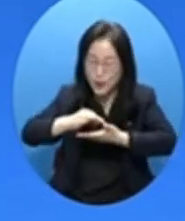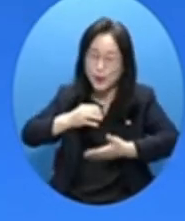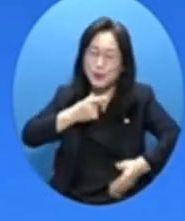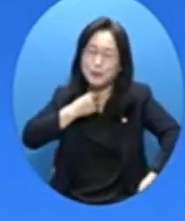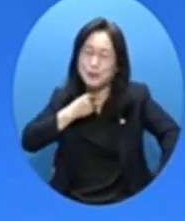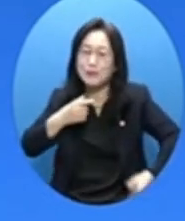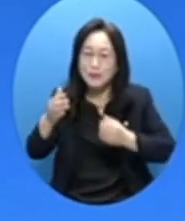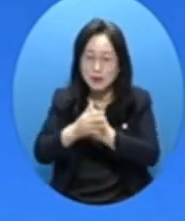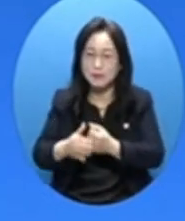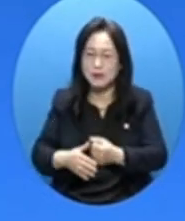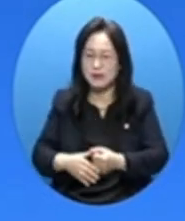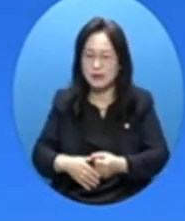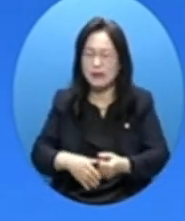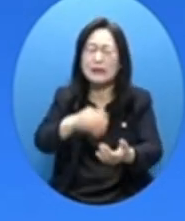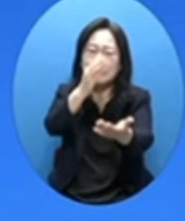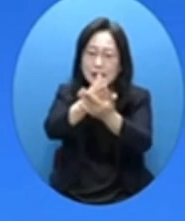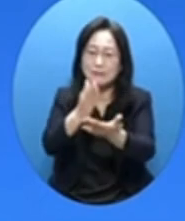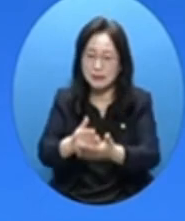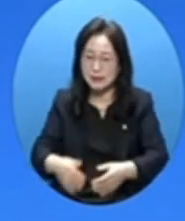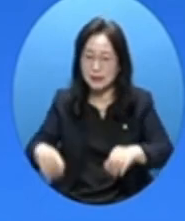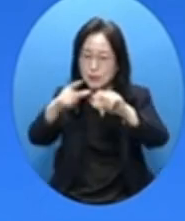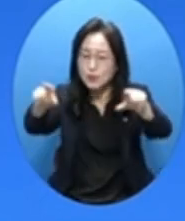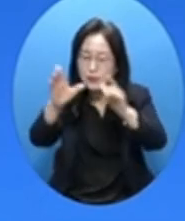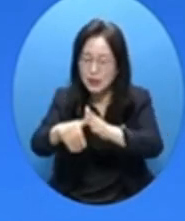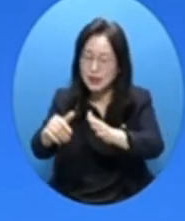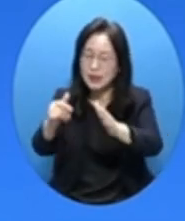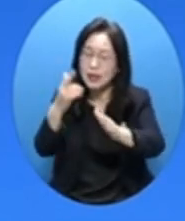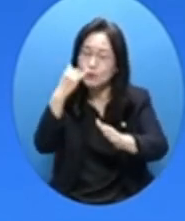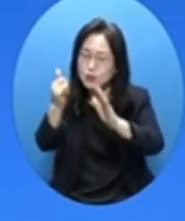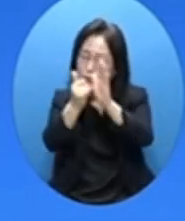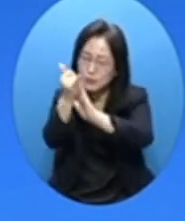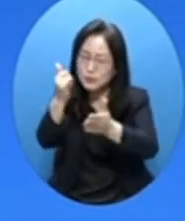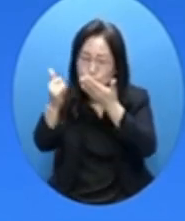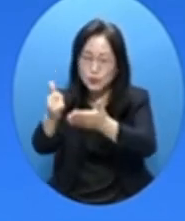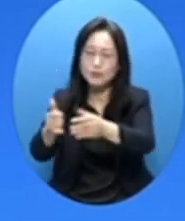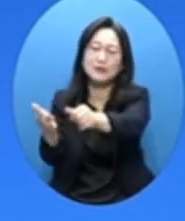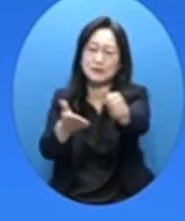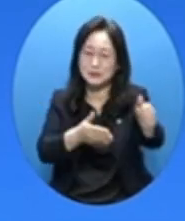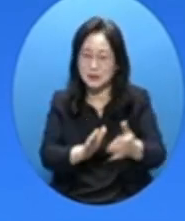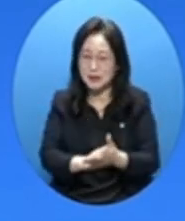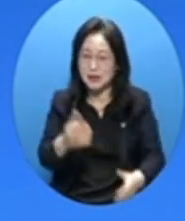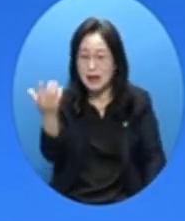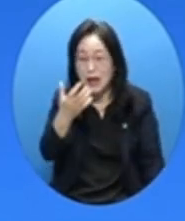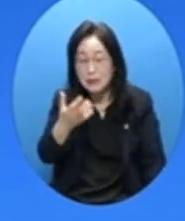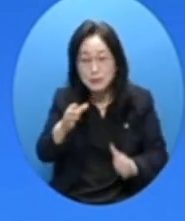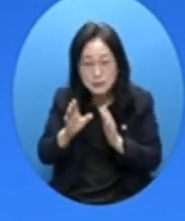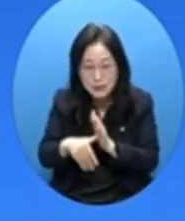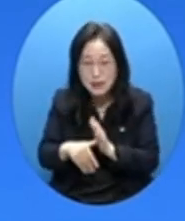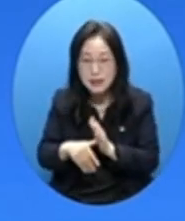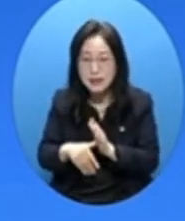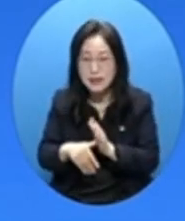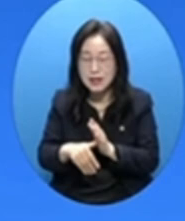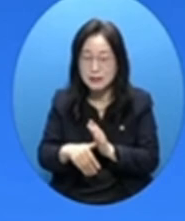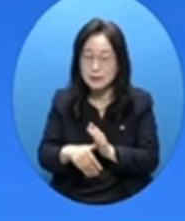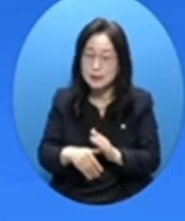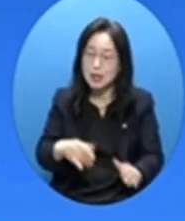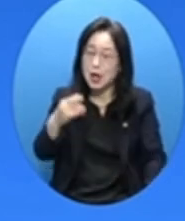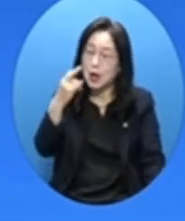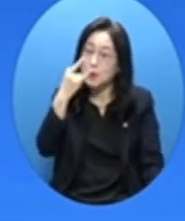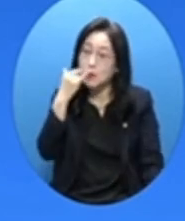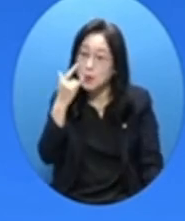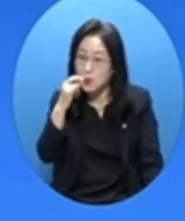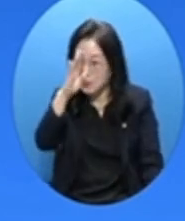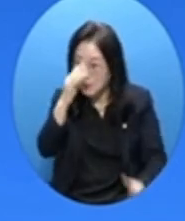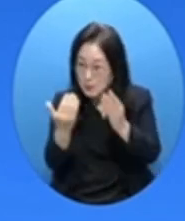평소에 부모님 건강하실 때도 잘 모셔야 됩니다 아플 때 그저 어떻게 하면 뭔가 떡고물이